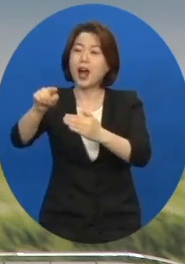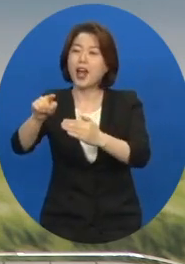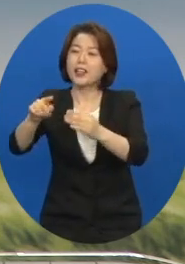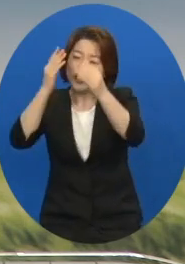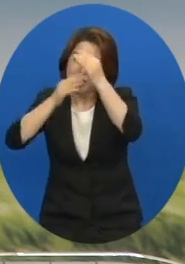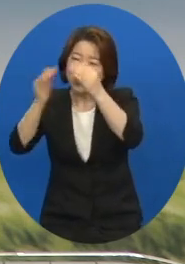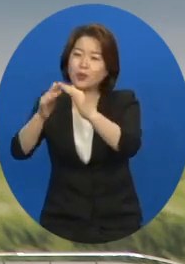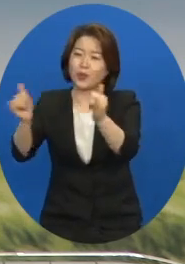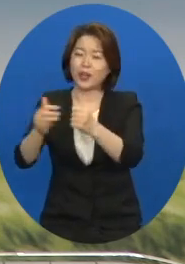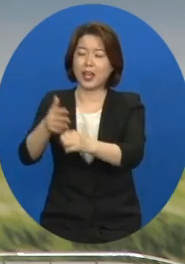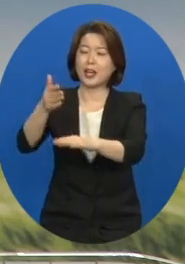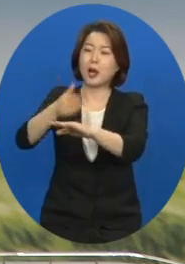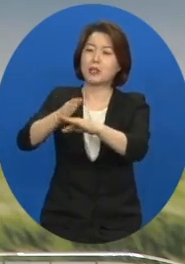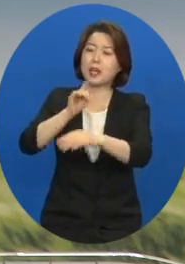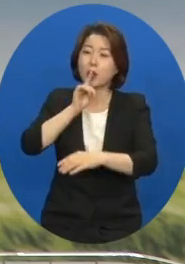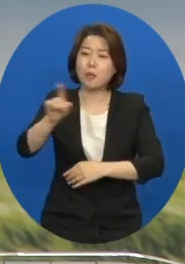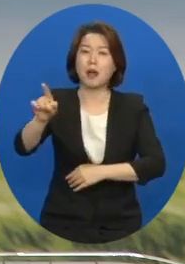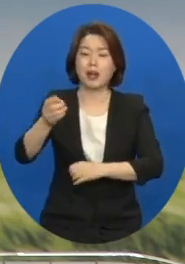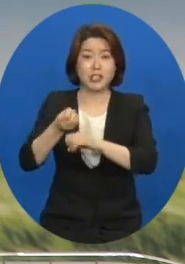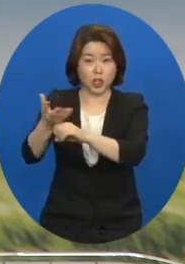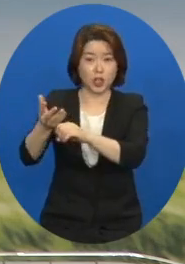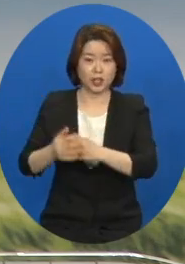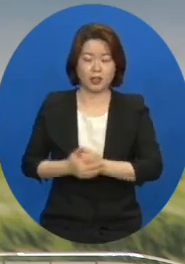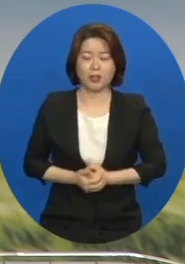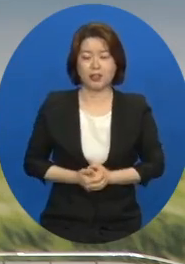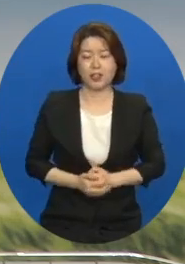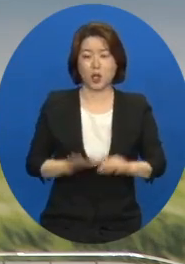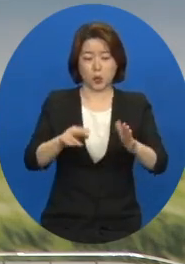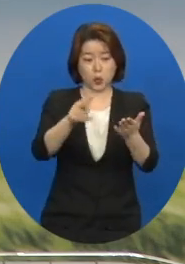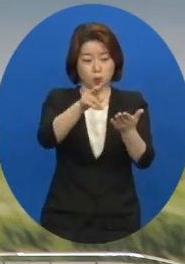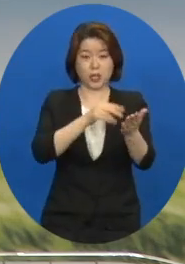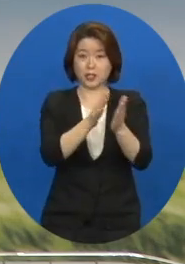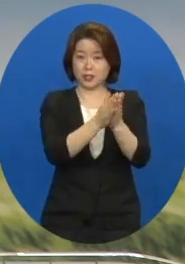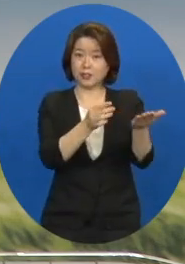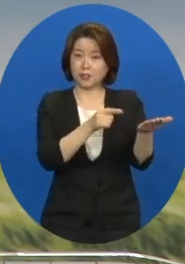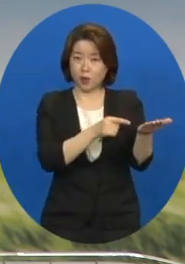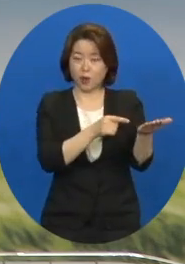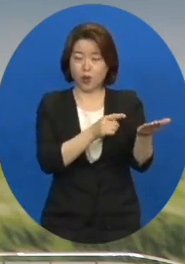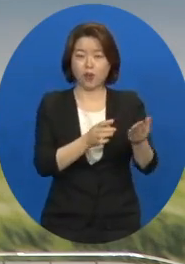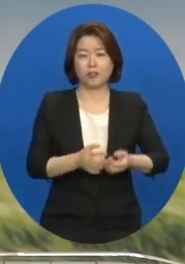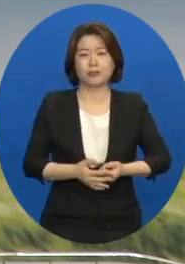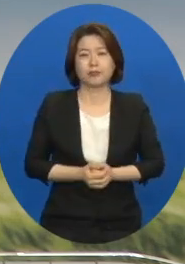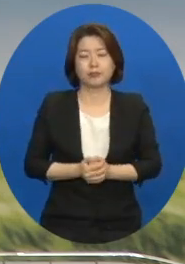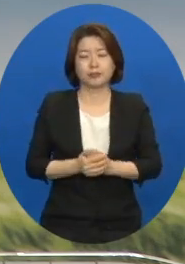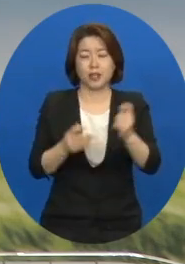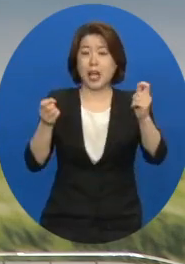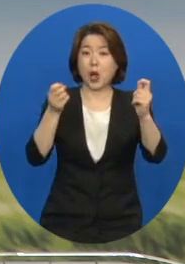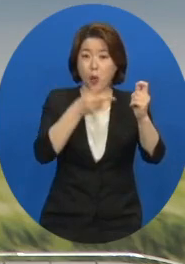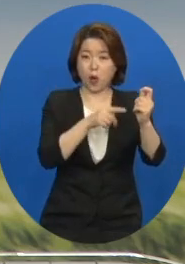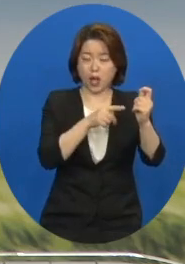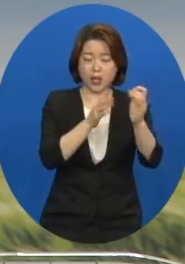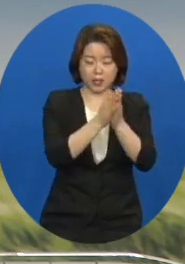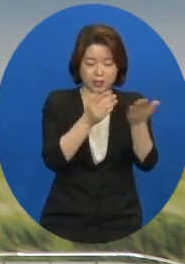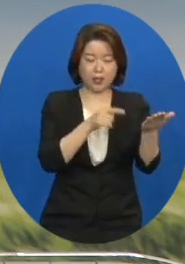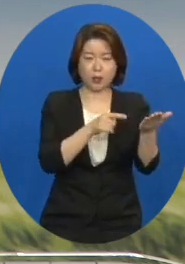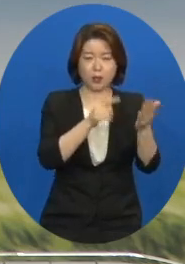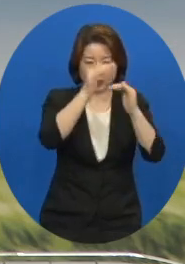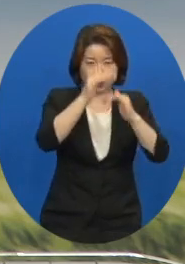감사하라고 그렇게 말씀하셨는데 오늘 우리가 읽은 본문 바로 그 내용입니다.